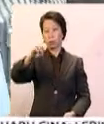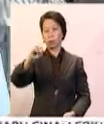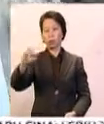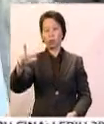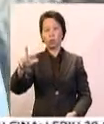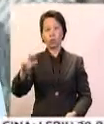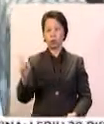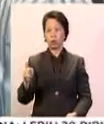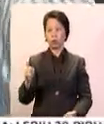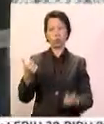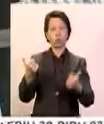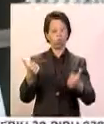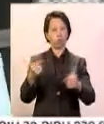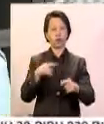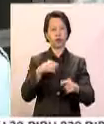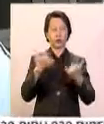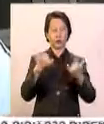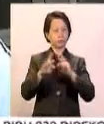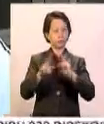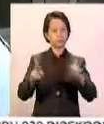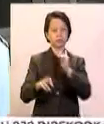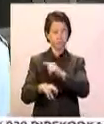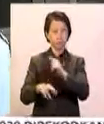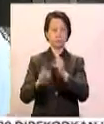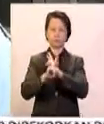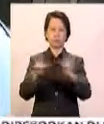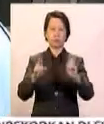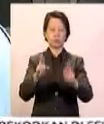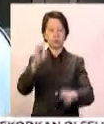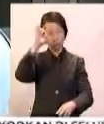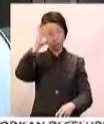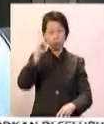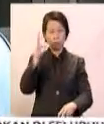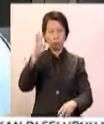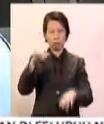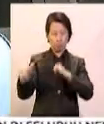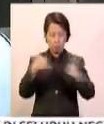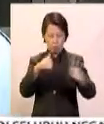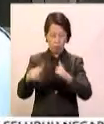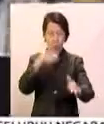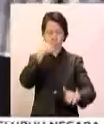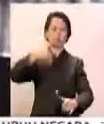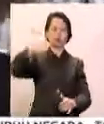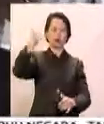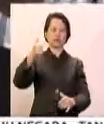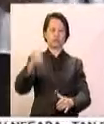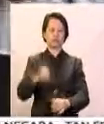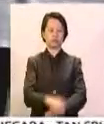23 bulan menentang Selangor United dia bersedia dan insyaAllah dia akan pamerkan sesuatu yang terbaik.